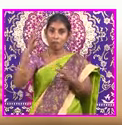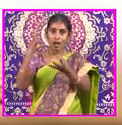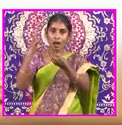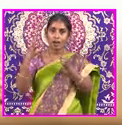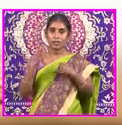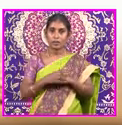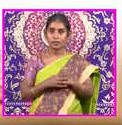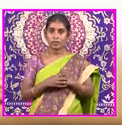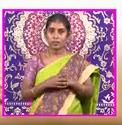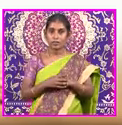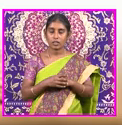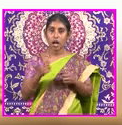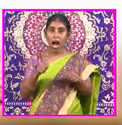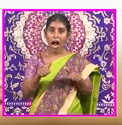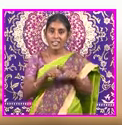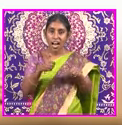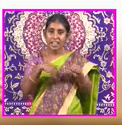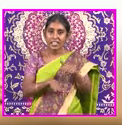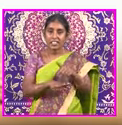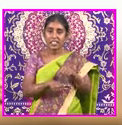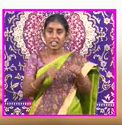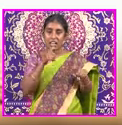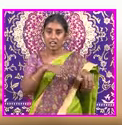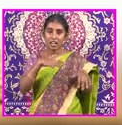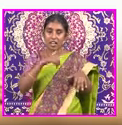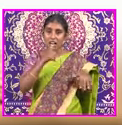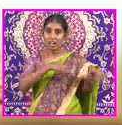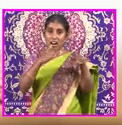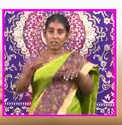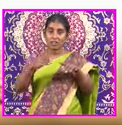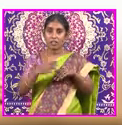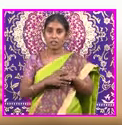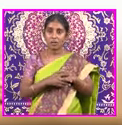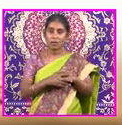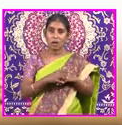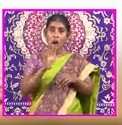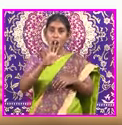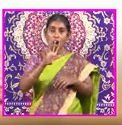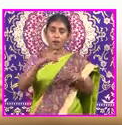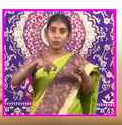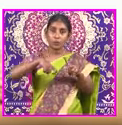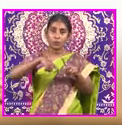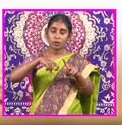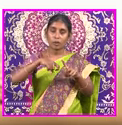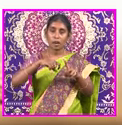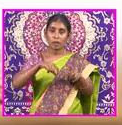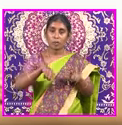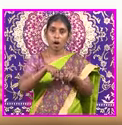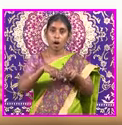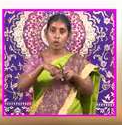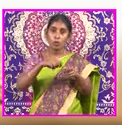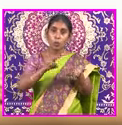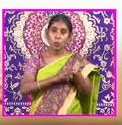சூரிய ஒளிக்கு உள்ளே போகுதுன்னா கண்டிப்பாக போகிறதில்லை. அந்த அவுட்டர் லேயர் சர்ஃபேஸ் ஆஃப் த சீ சர்ஃபேஸ் மட்டும் ஹீட் ஆகுது, அதன் மூலம்னா வெப்பச்சலனம்